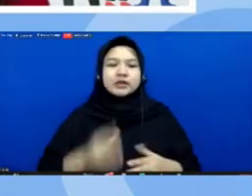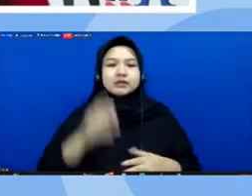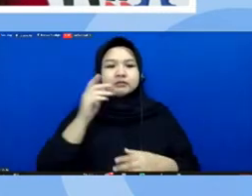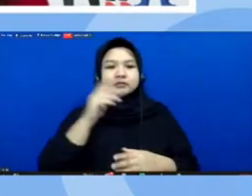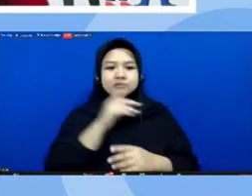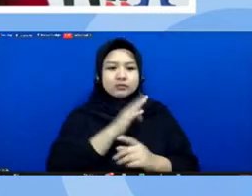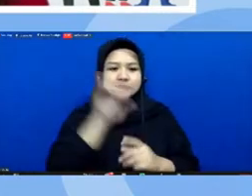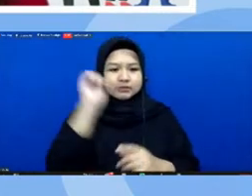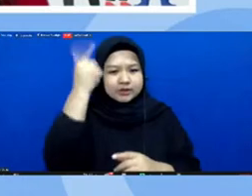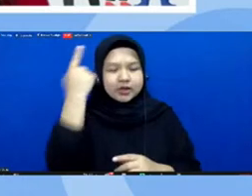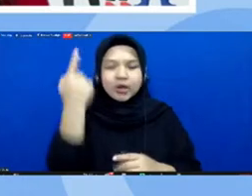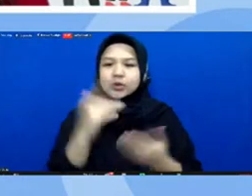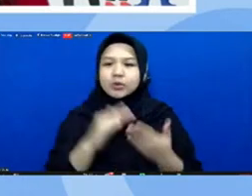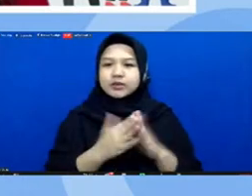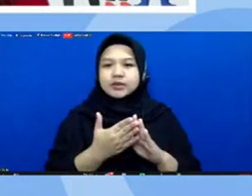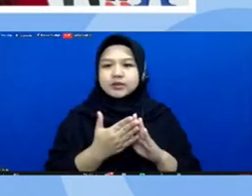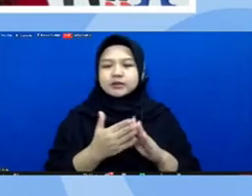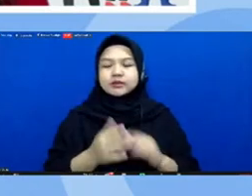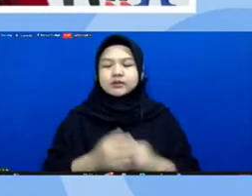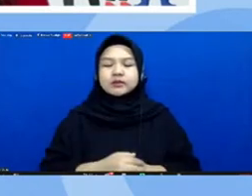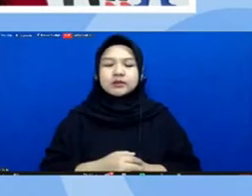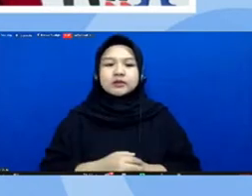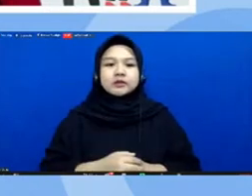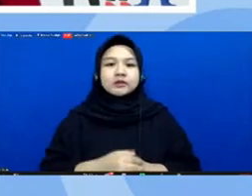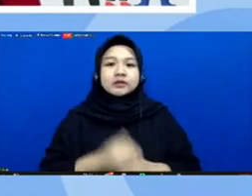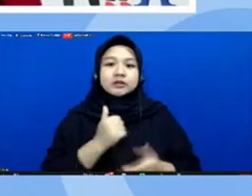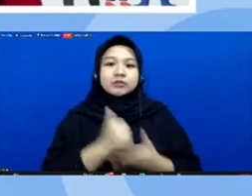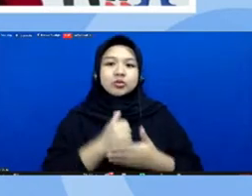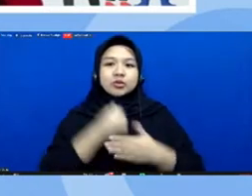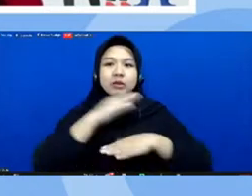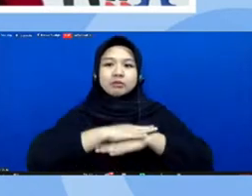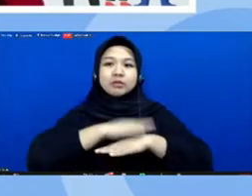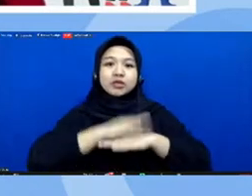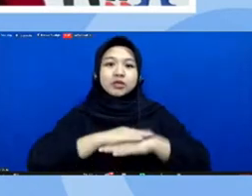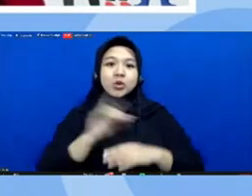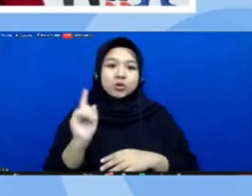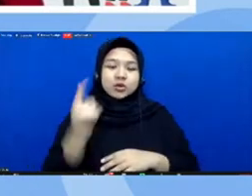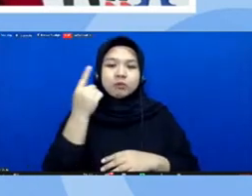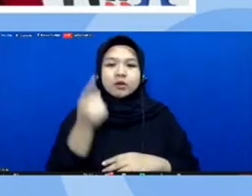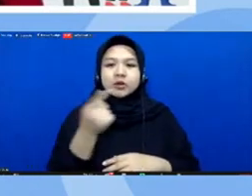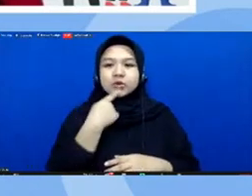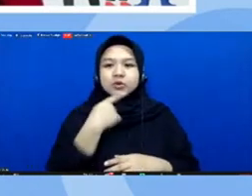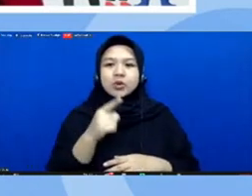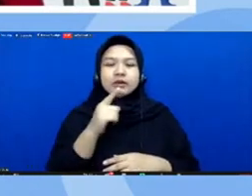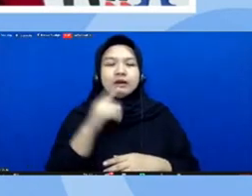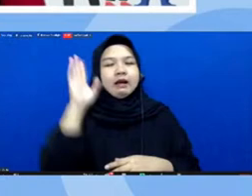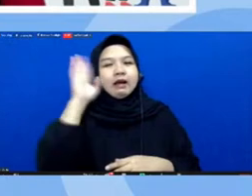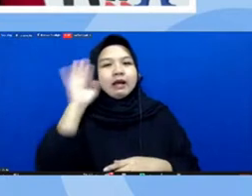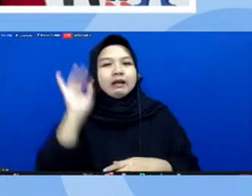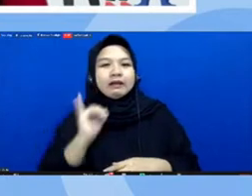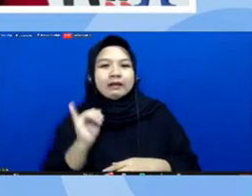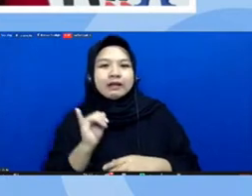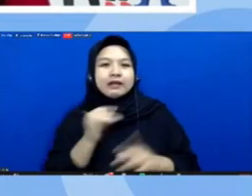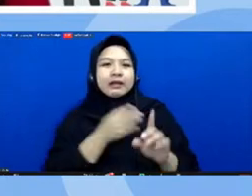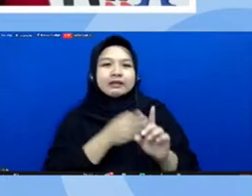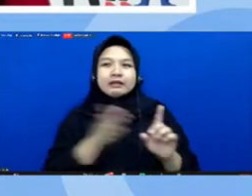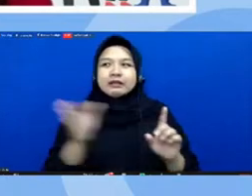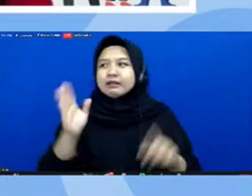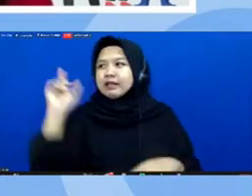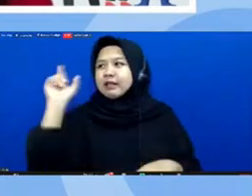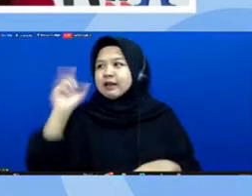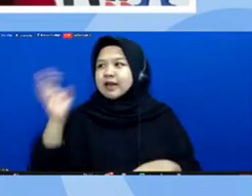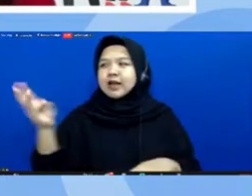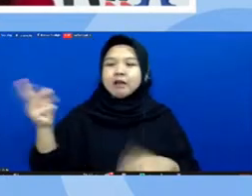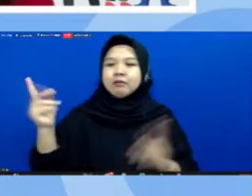Ya, sebenarnya kita ini kan berita yang jadi headline adalah hal-hal yang nyeleneh gitu ya. Mohon maaf ya, hal-hal yang nyeleneh itu gampang